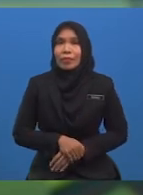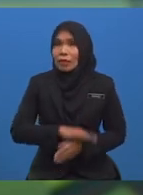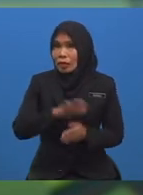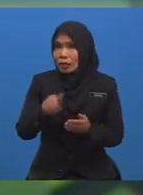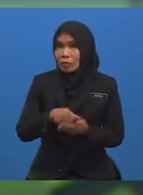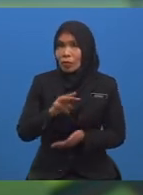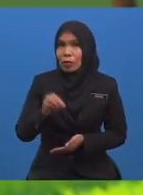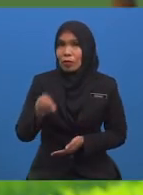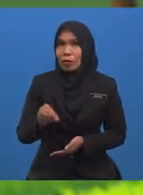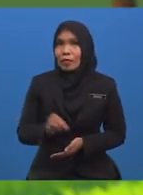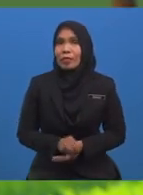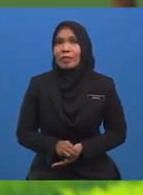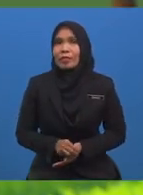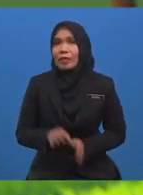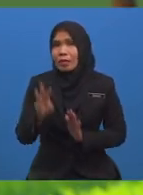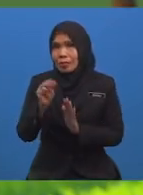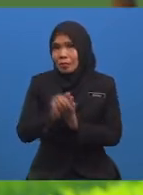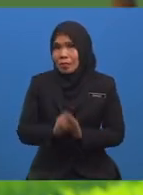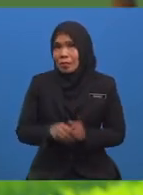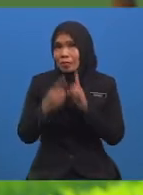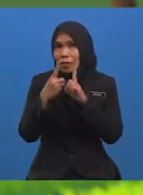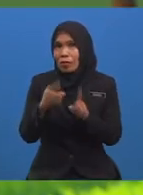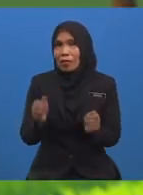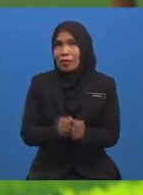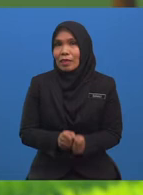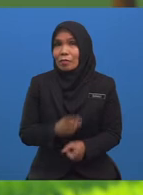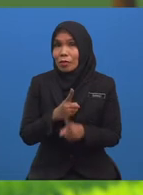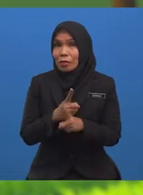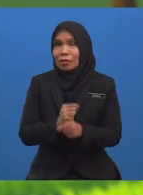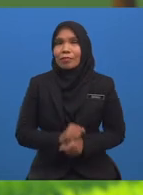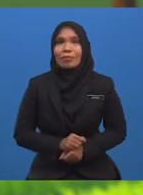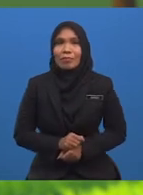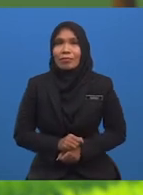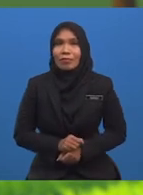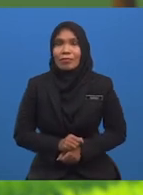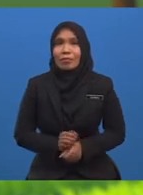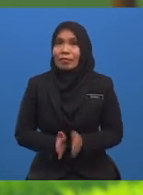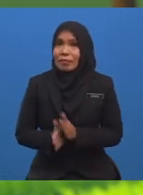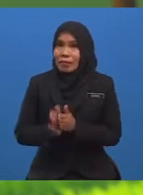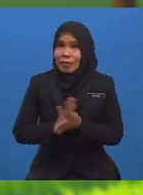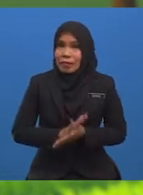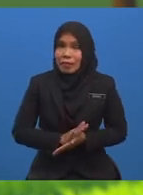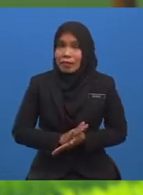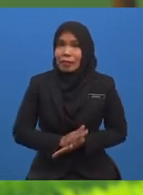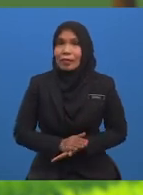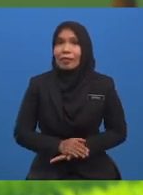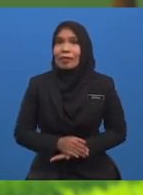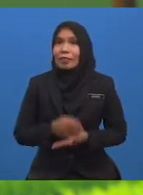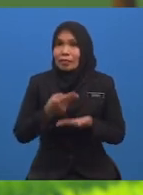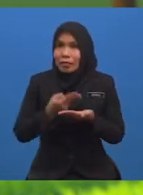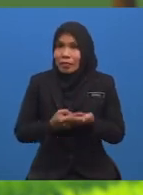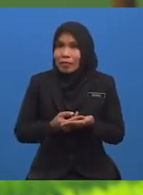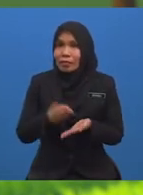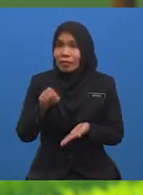menjawab dengan betul. Macam mana murid-murid? Jelas? Jadi, sampai di sini